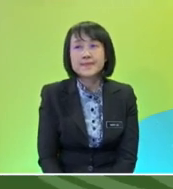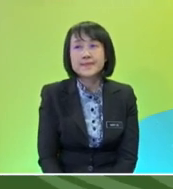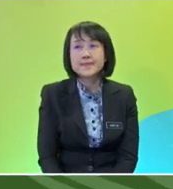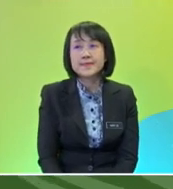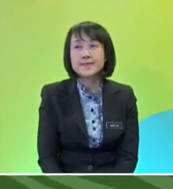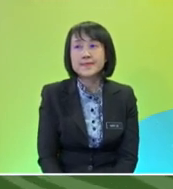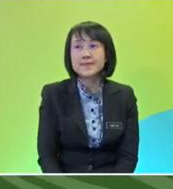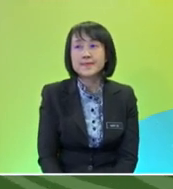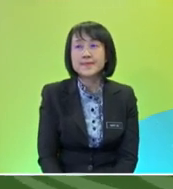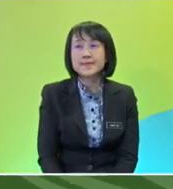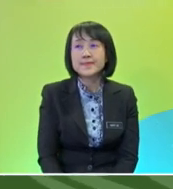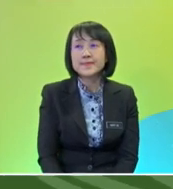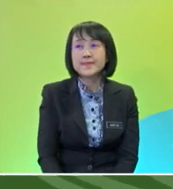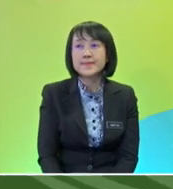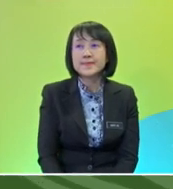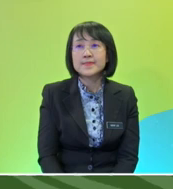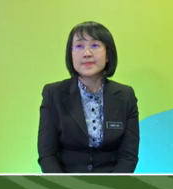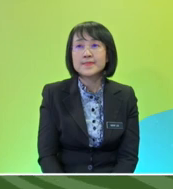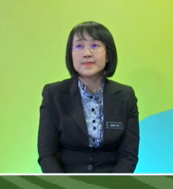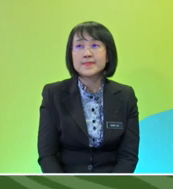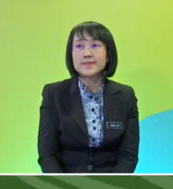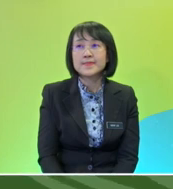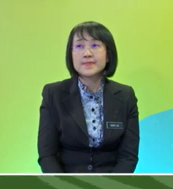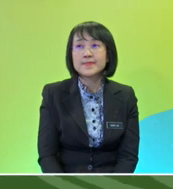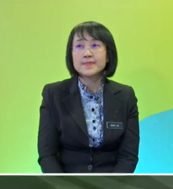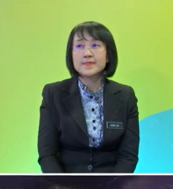Yashwini. Tadi Ruhil dah bagi tahu.